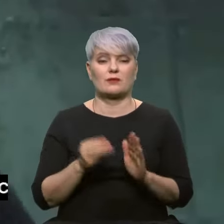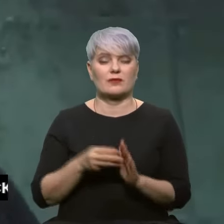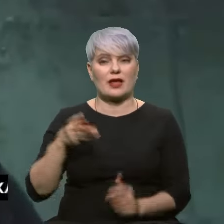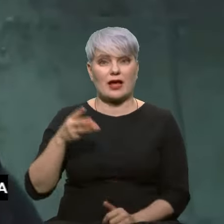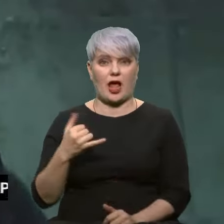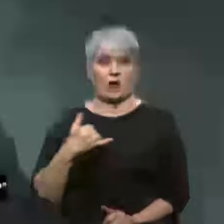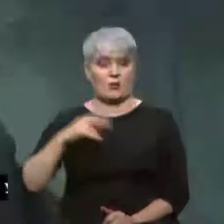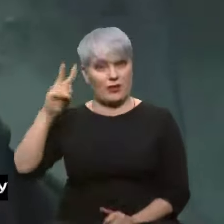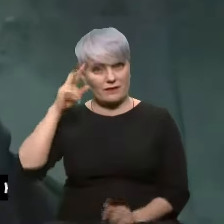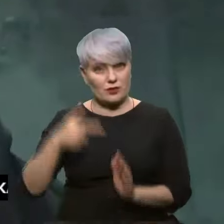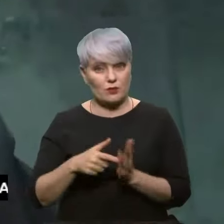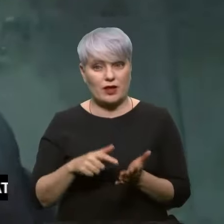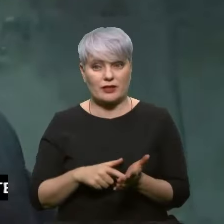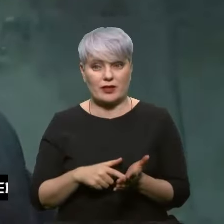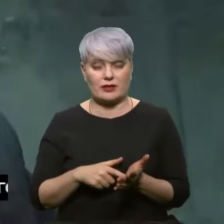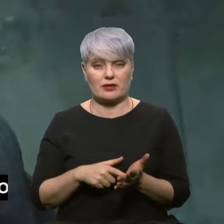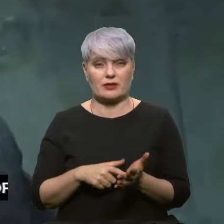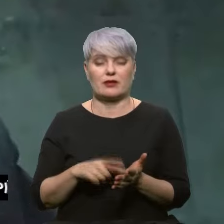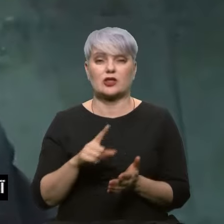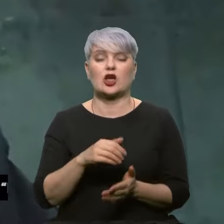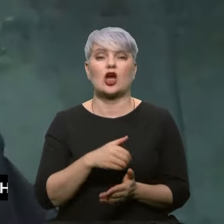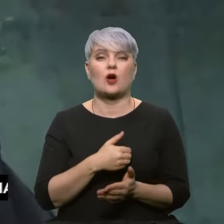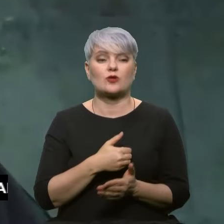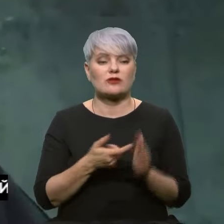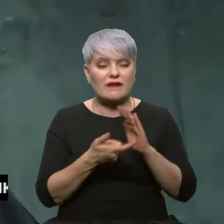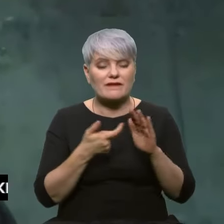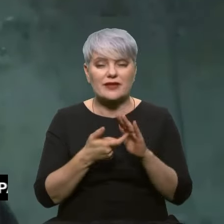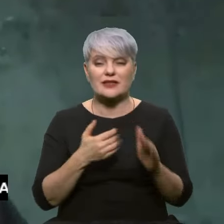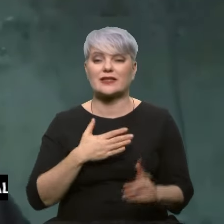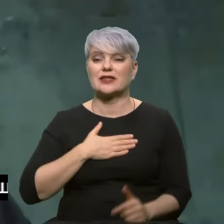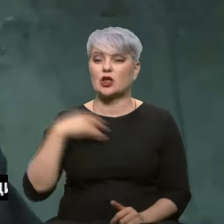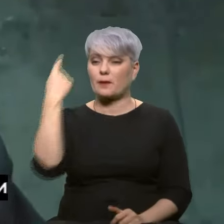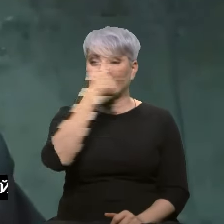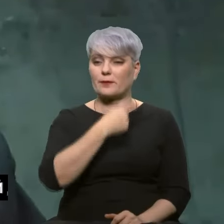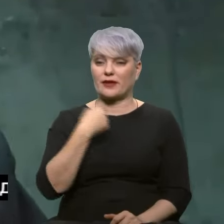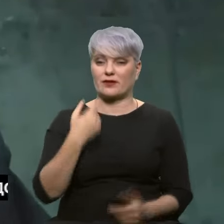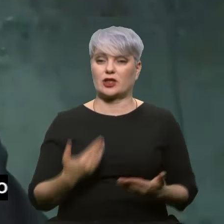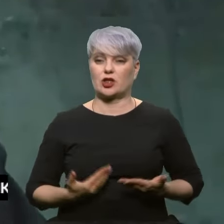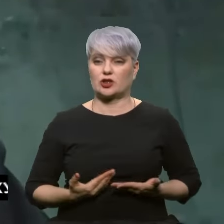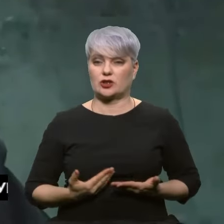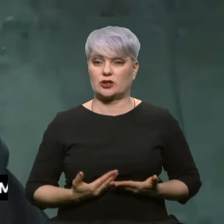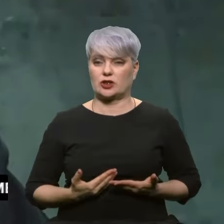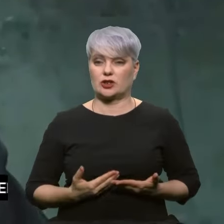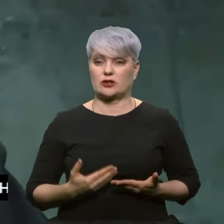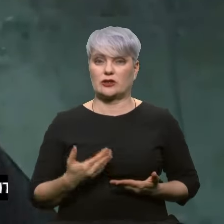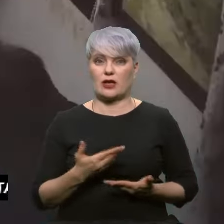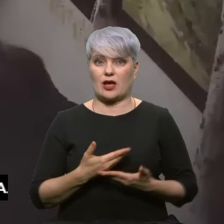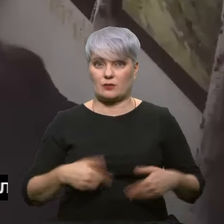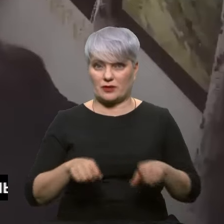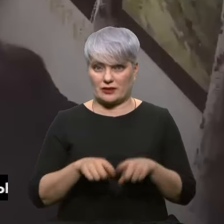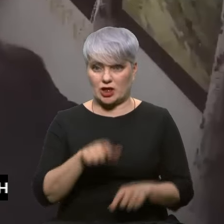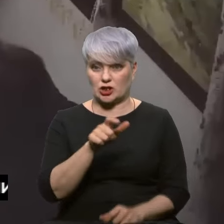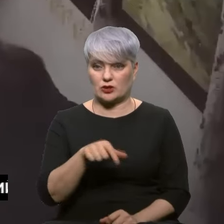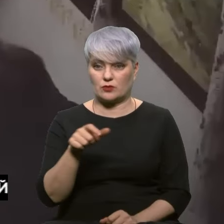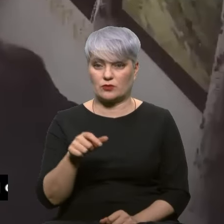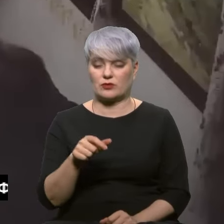в мене в туалеті? Що взагалі хочете витягти з нашого приватного життя? Чи ми всі теж люди? Це